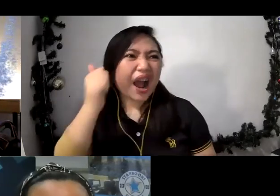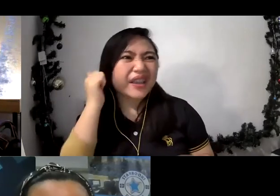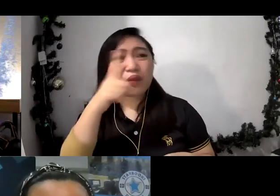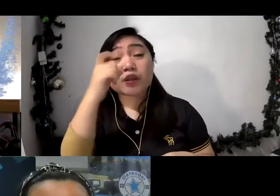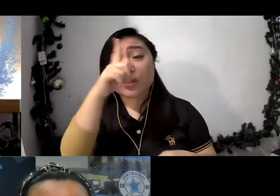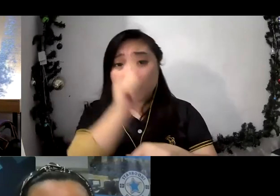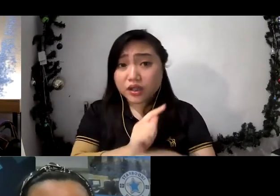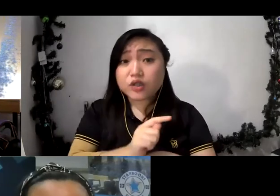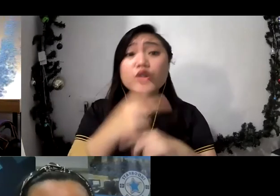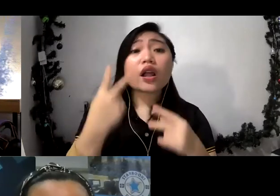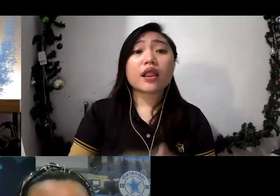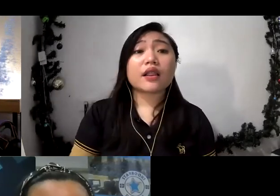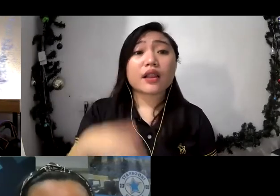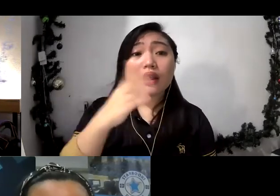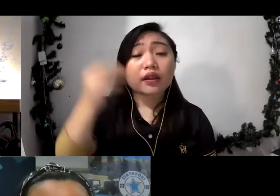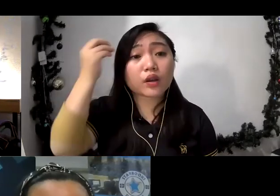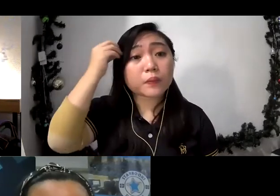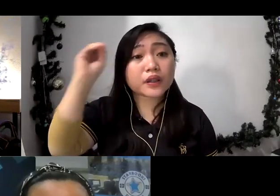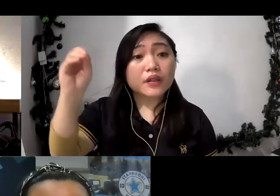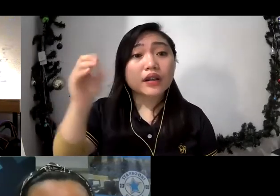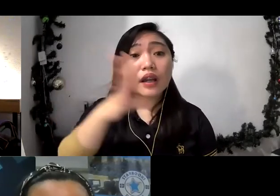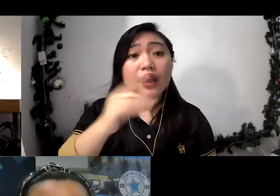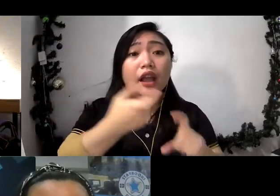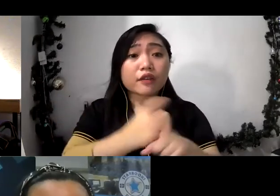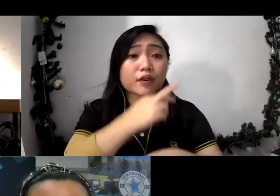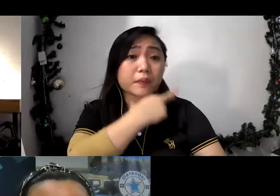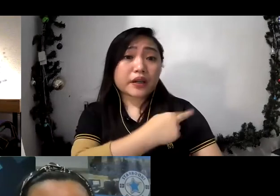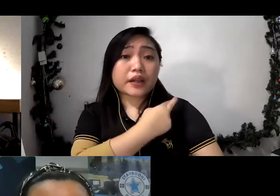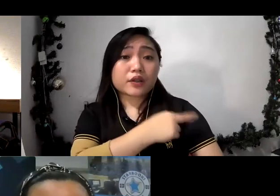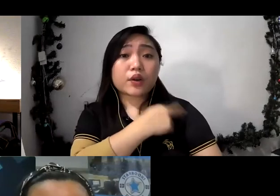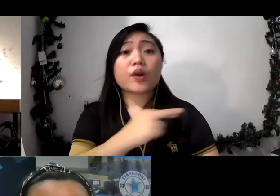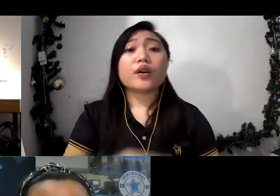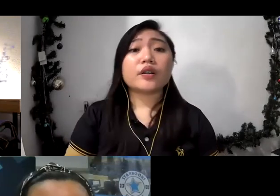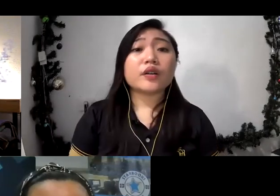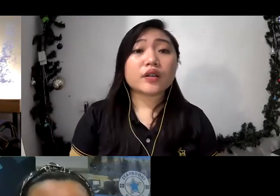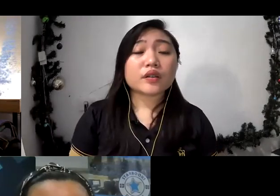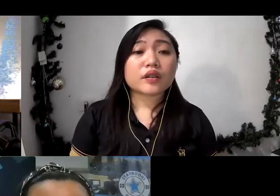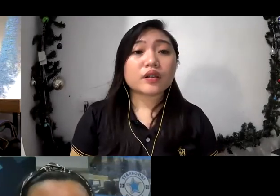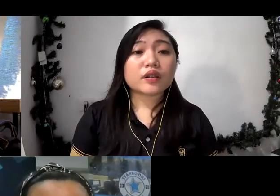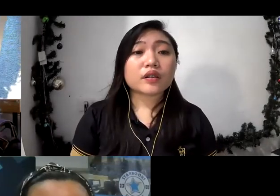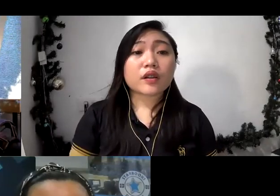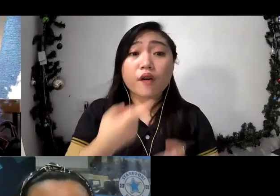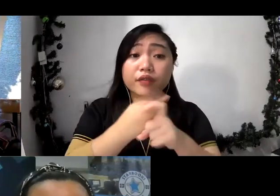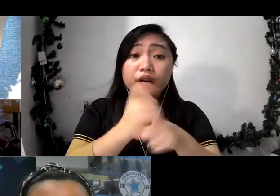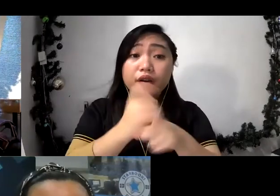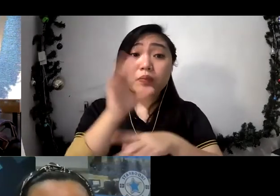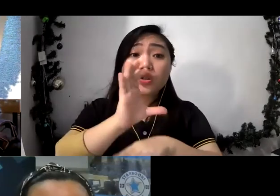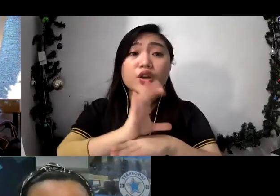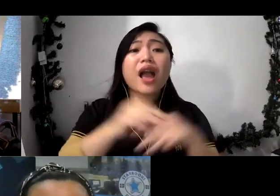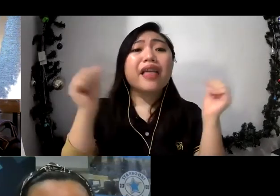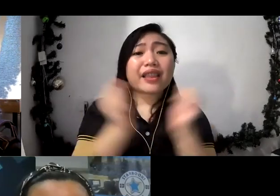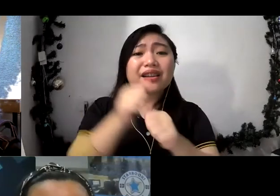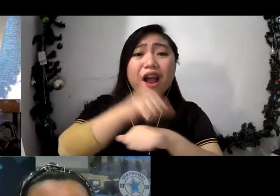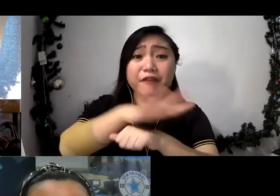kaya yung paniniwala na galing sa pananampalataya sa simbahan, ano, parang nakaka-apekto ito dun